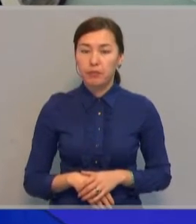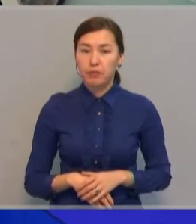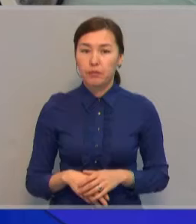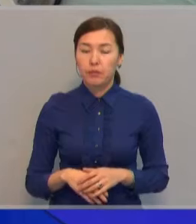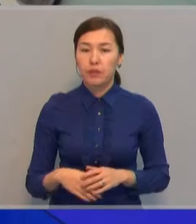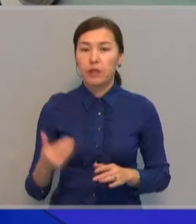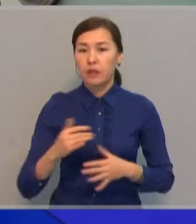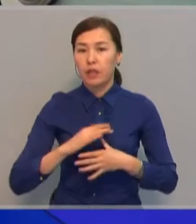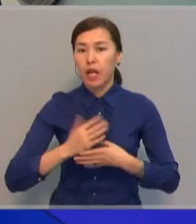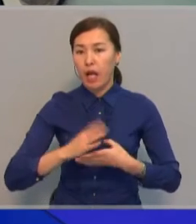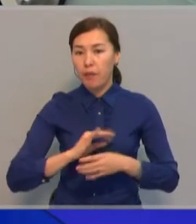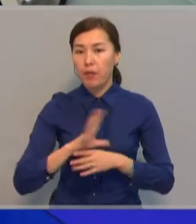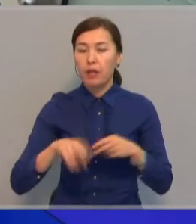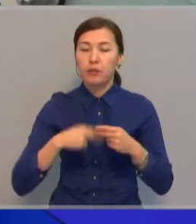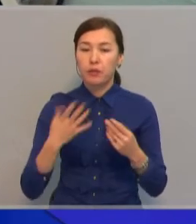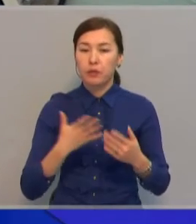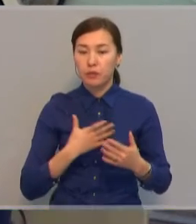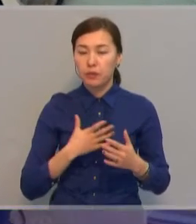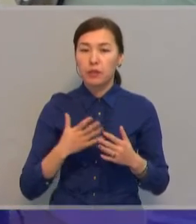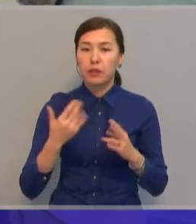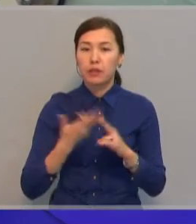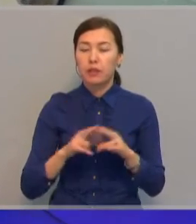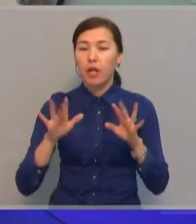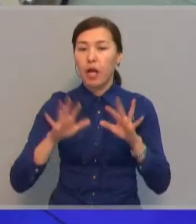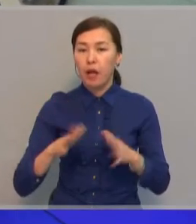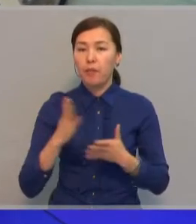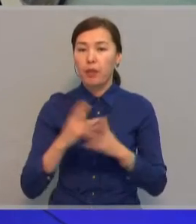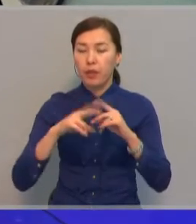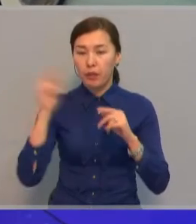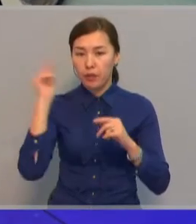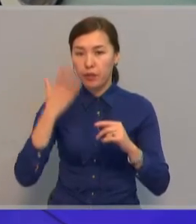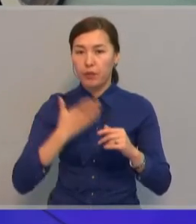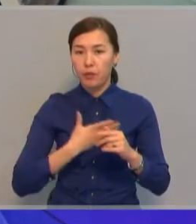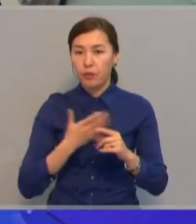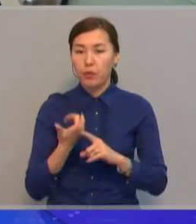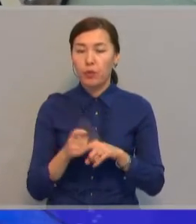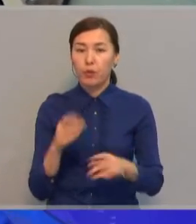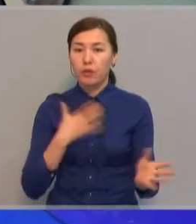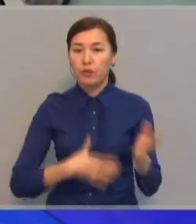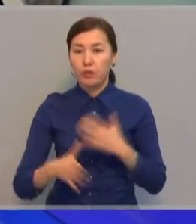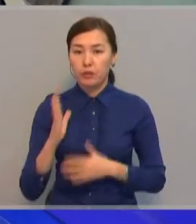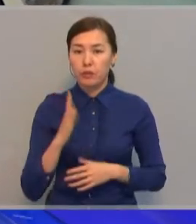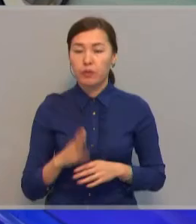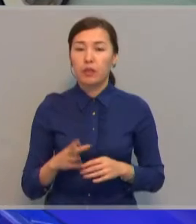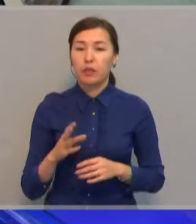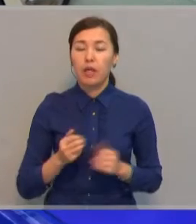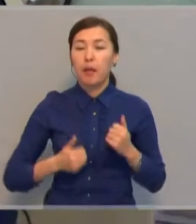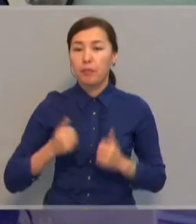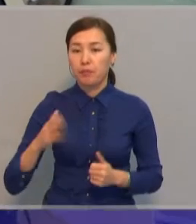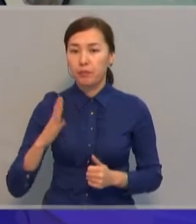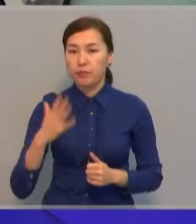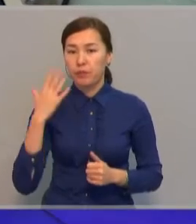қамтамасыз еткеніңізге үлкен рахмет. Осындай компьютер бар мектепте оқығанымызға қатты қуанамыз, мақтаныш